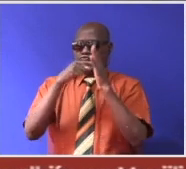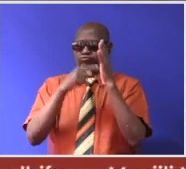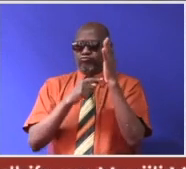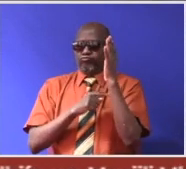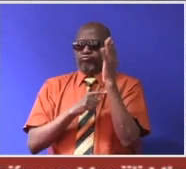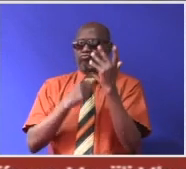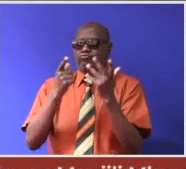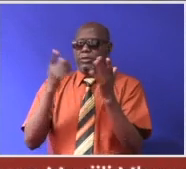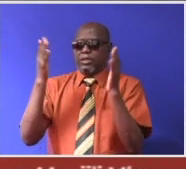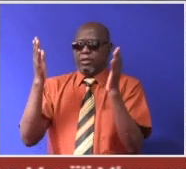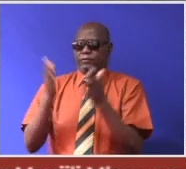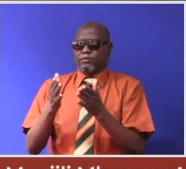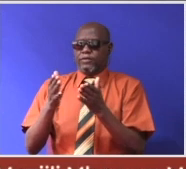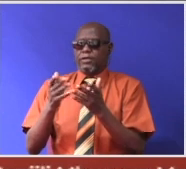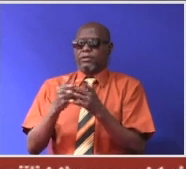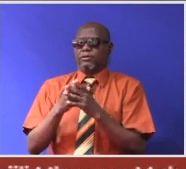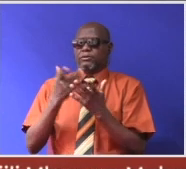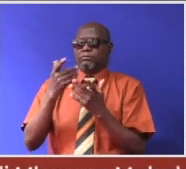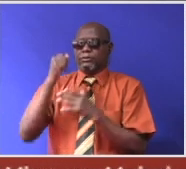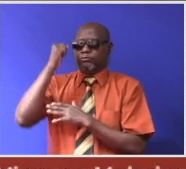akiwataka kukoma malumbano ya kisiasa,